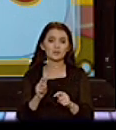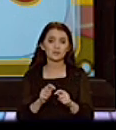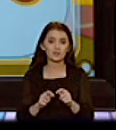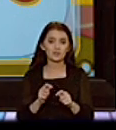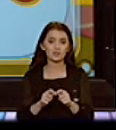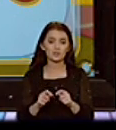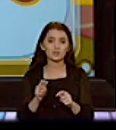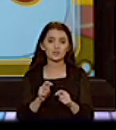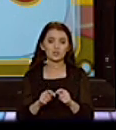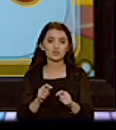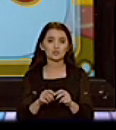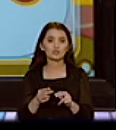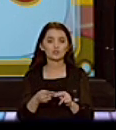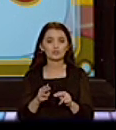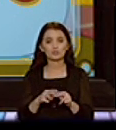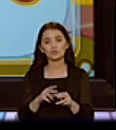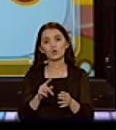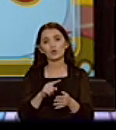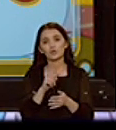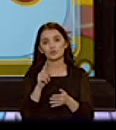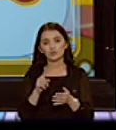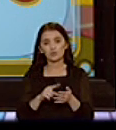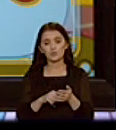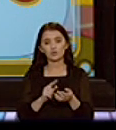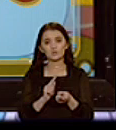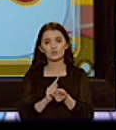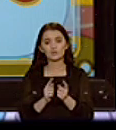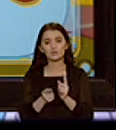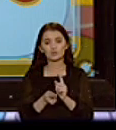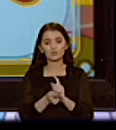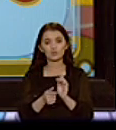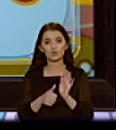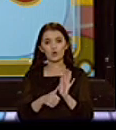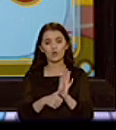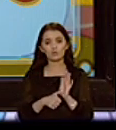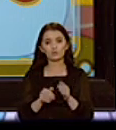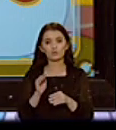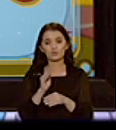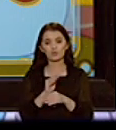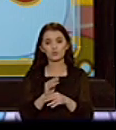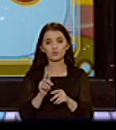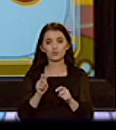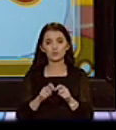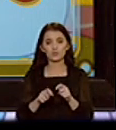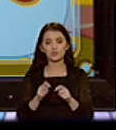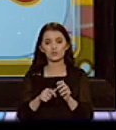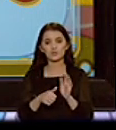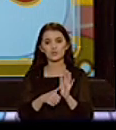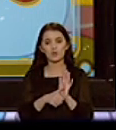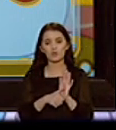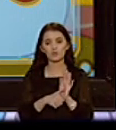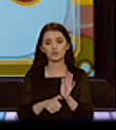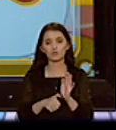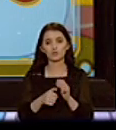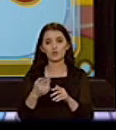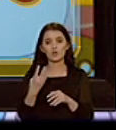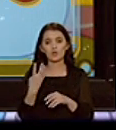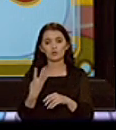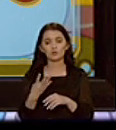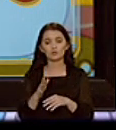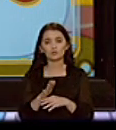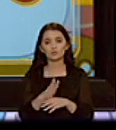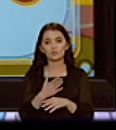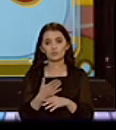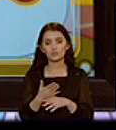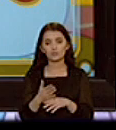Tekshiramiz. Tekshirish uchun noma'lum son o'rniga 600 ni qo'yib tekshiramiz. 600 bilan 4 ning